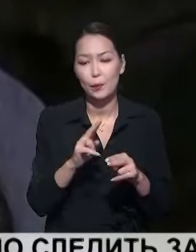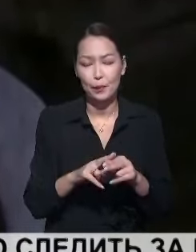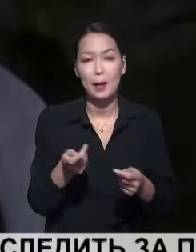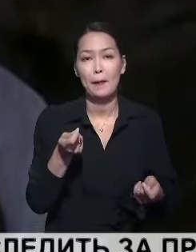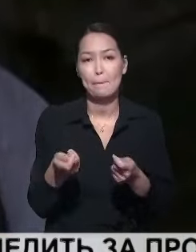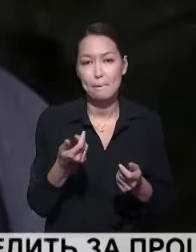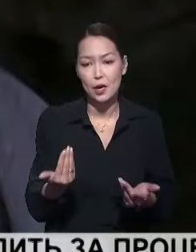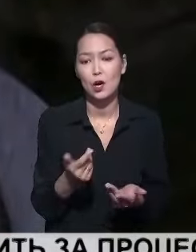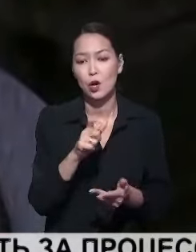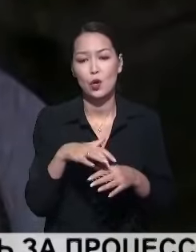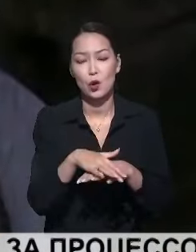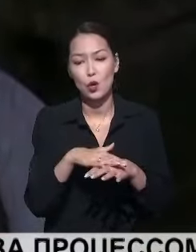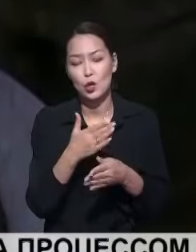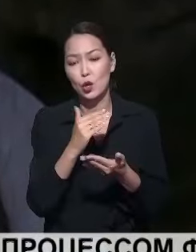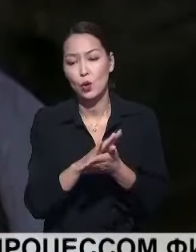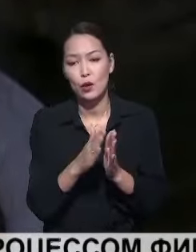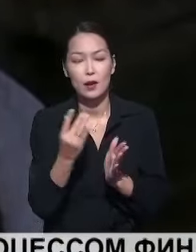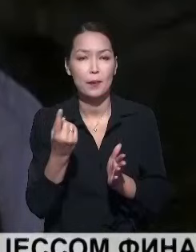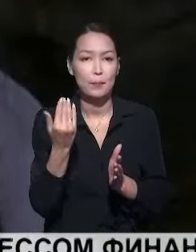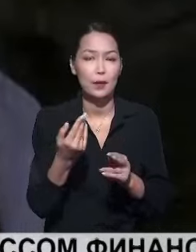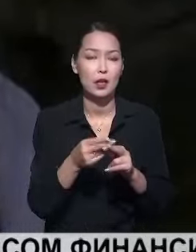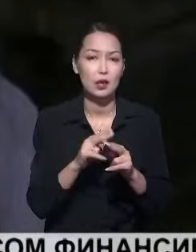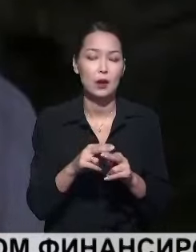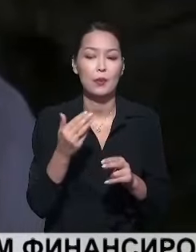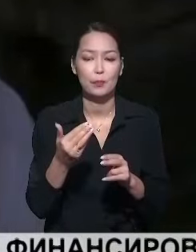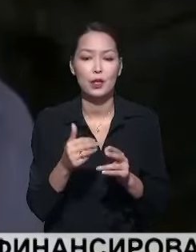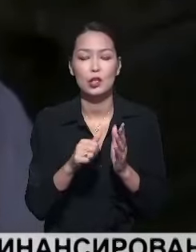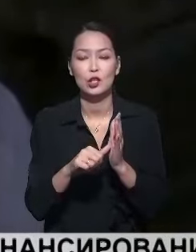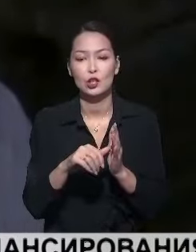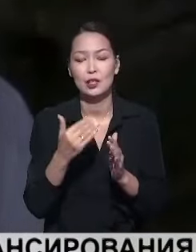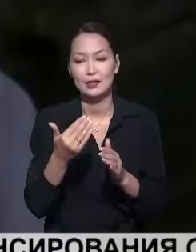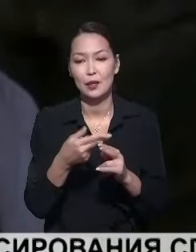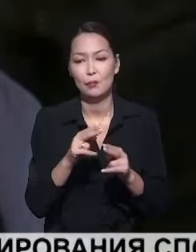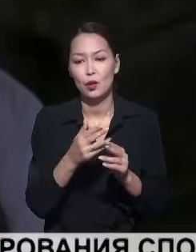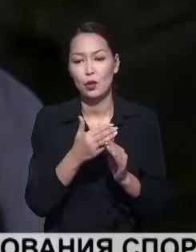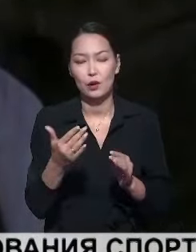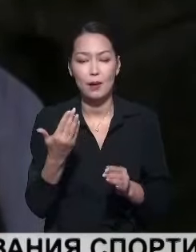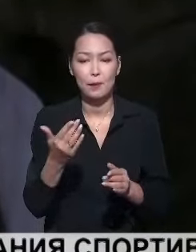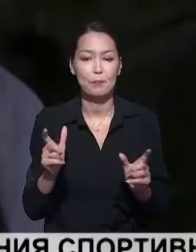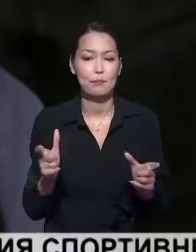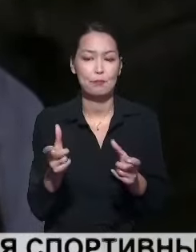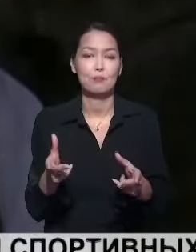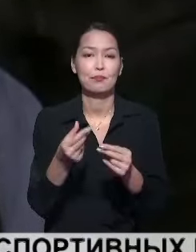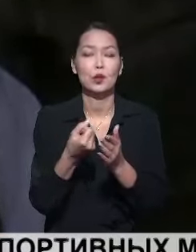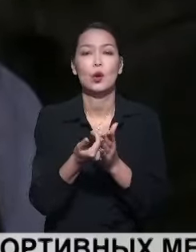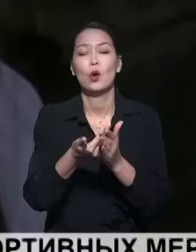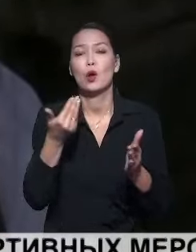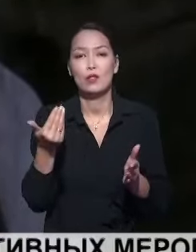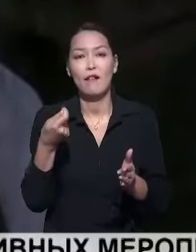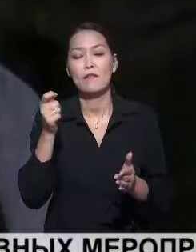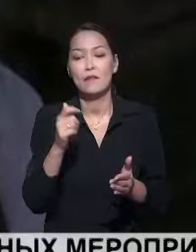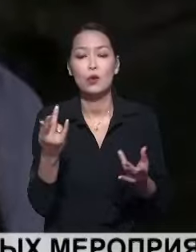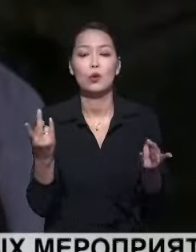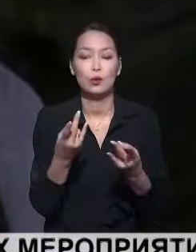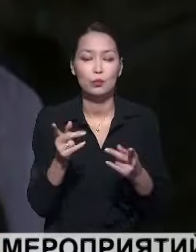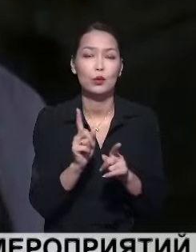правительство озвучило новые цели. Одно из них – возвращение домой 60 тысяч израильтян, которые были эвакуированы в начале войны. А для этого необходимо